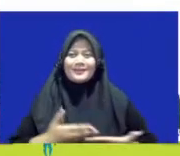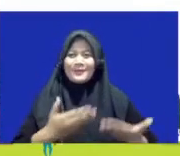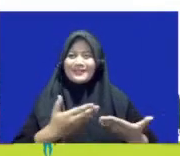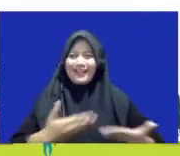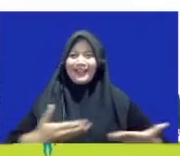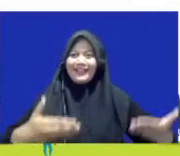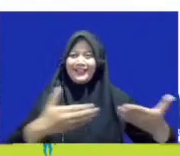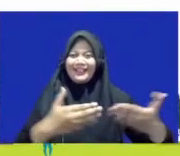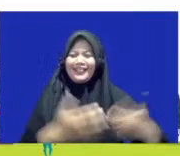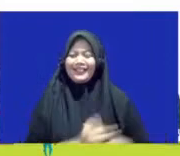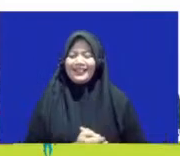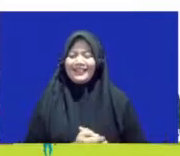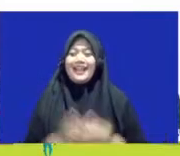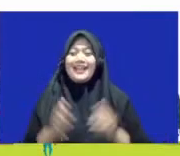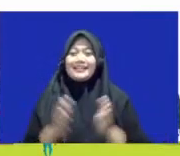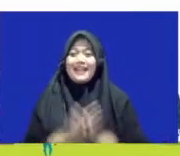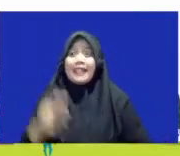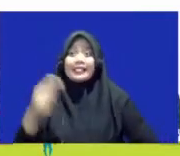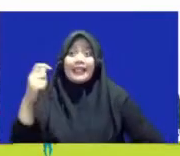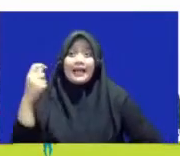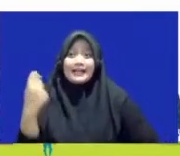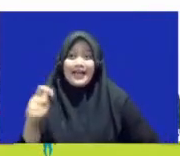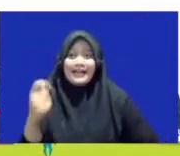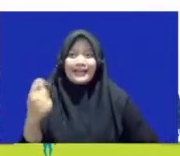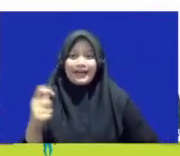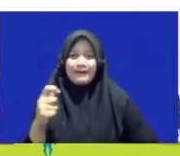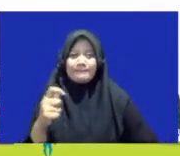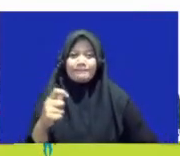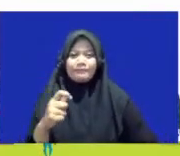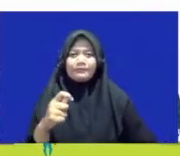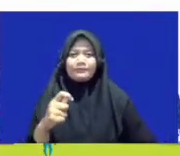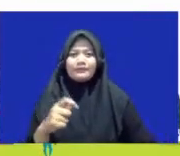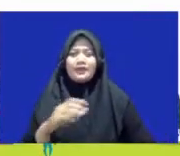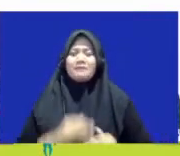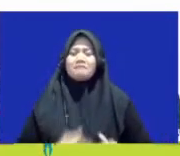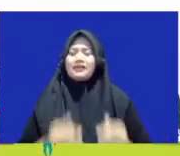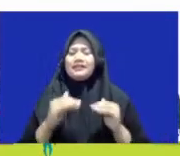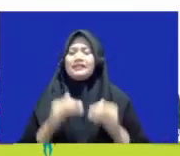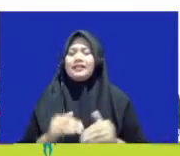Nah, Tagana itu berdiri tanggal 24 Maret tahun